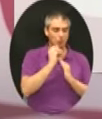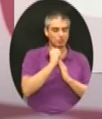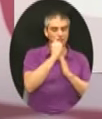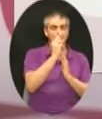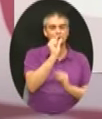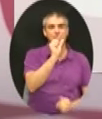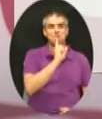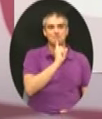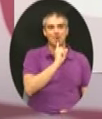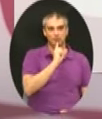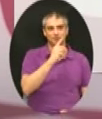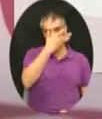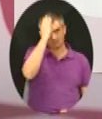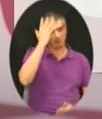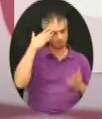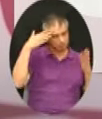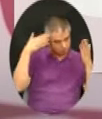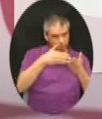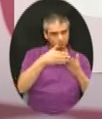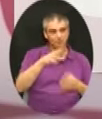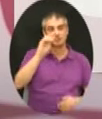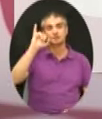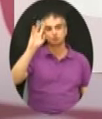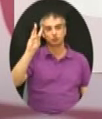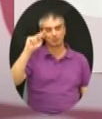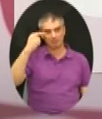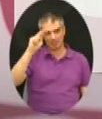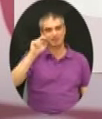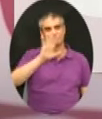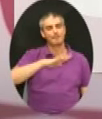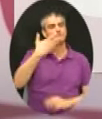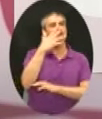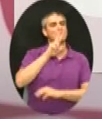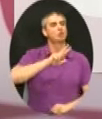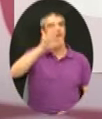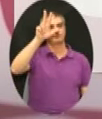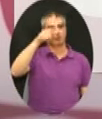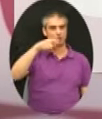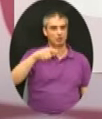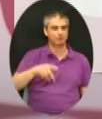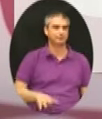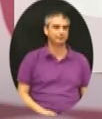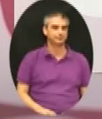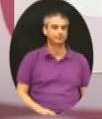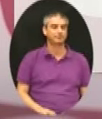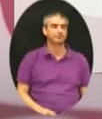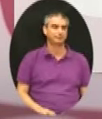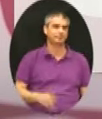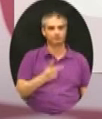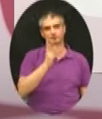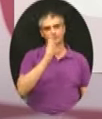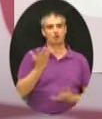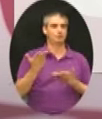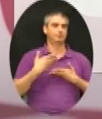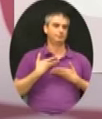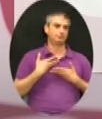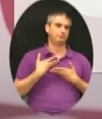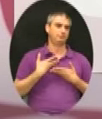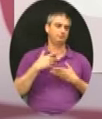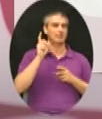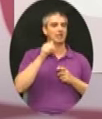קטנה, וטראמפ באמת מתמקד הרבה במישיגן, ובכלל במדינות הצפוניות, ניו המפשר ומישיגן, כאלה שיכולים להביא לו את